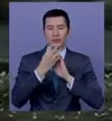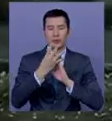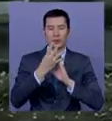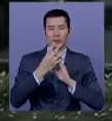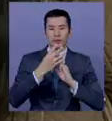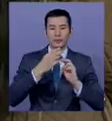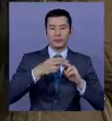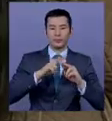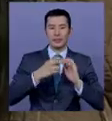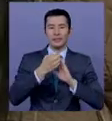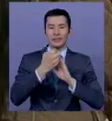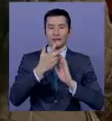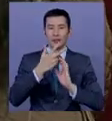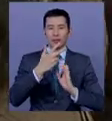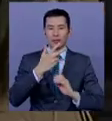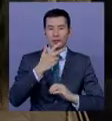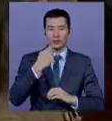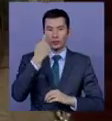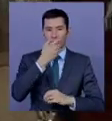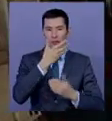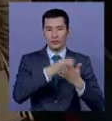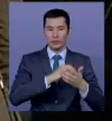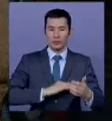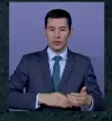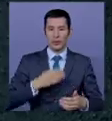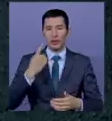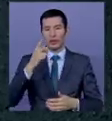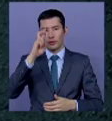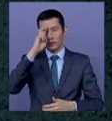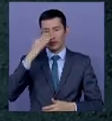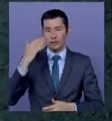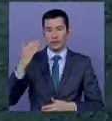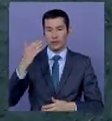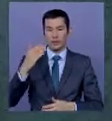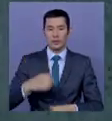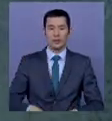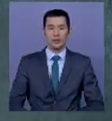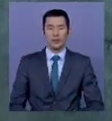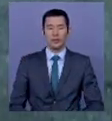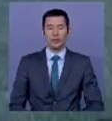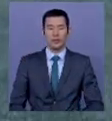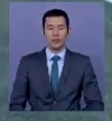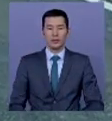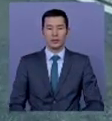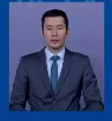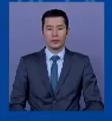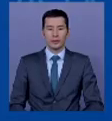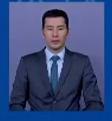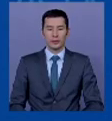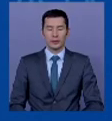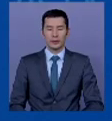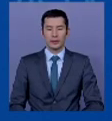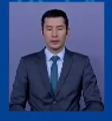біреуі коммуналдық. 122 қалалық маршруттың бағыты белгіленген. Оның 114 автобустық, 8-і троллейбусқа тиесілі.